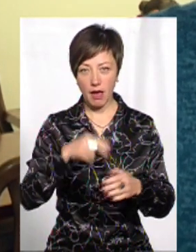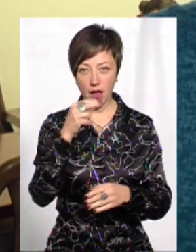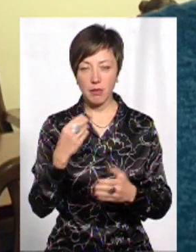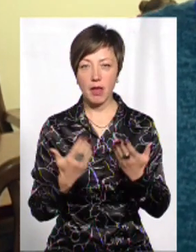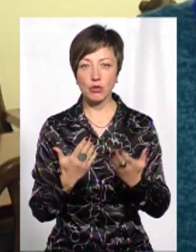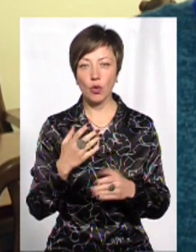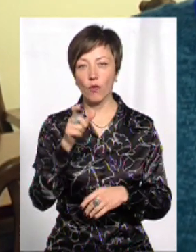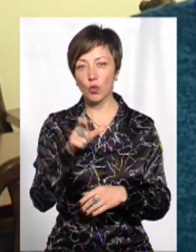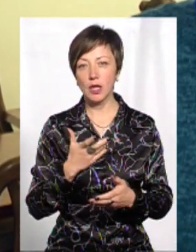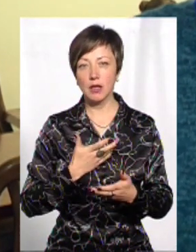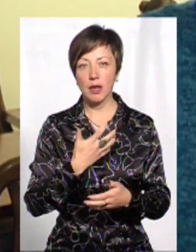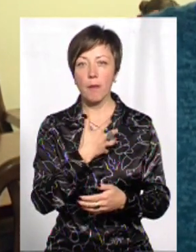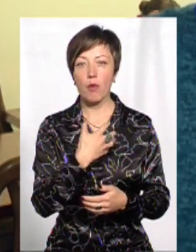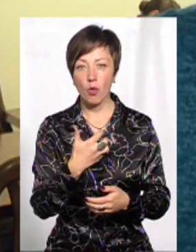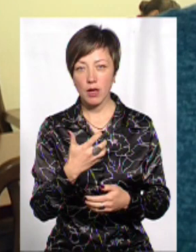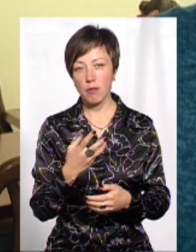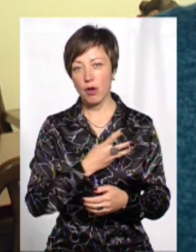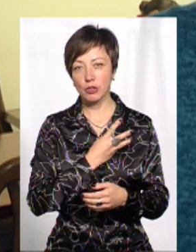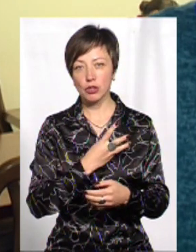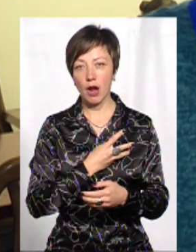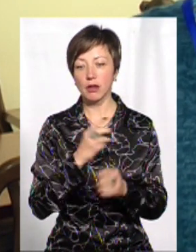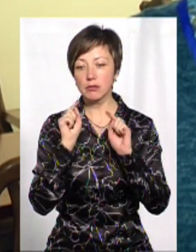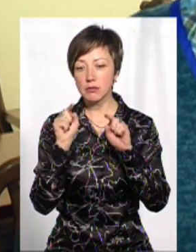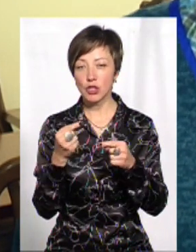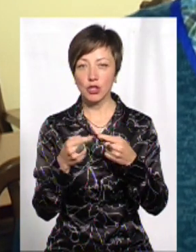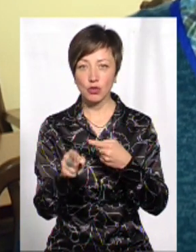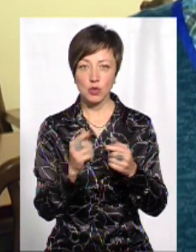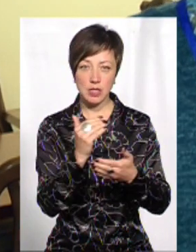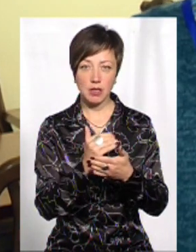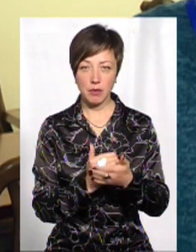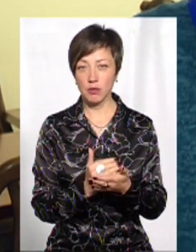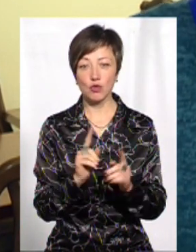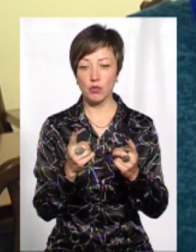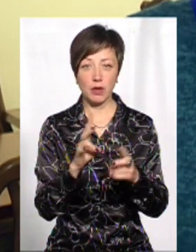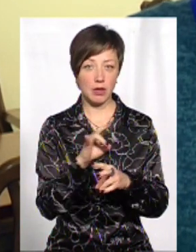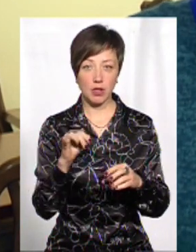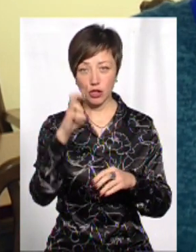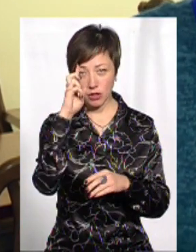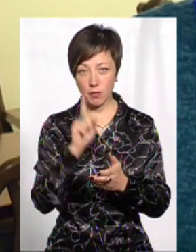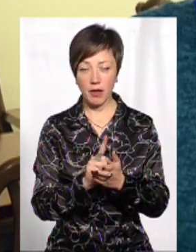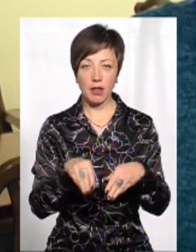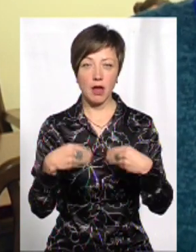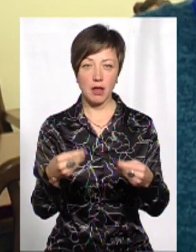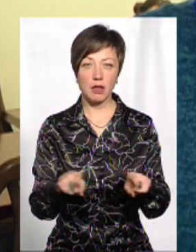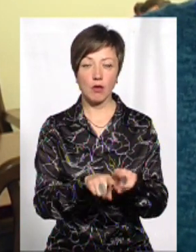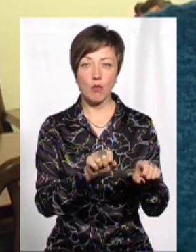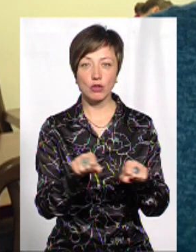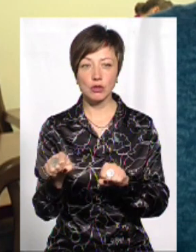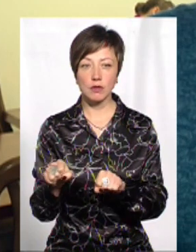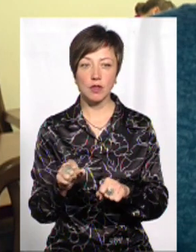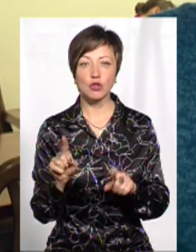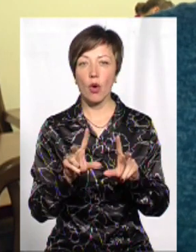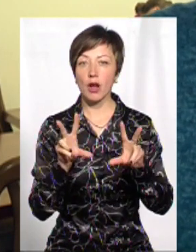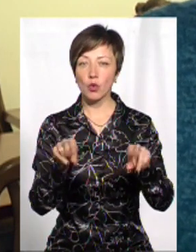потяг і бажання сповідувати якусь альтернативну систему, чому ні? Держава має надати такі можливості, що, до речі, гарантовано